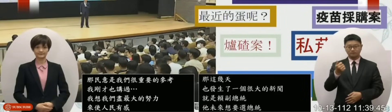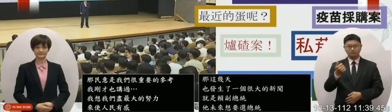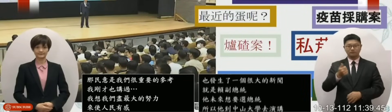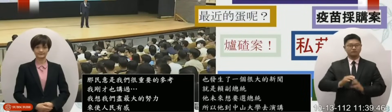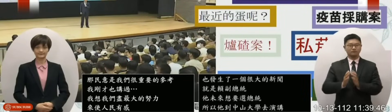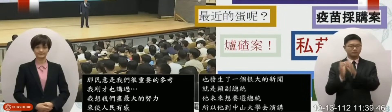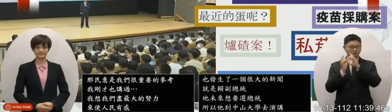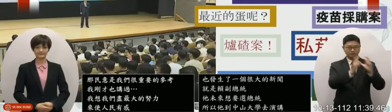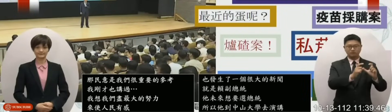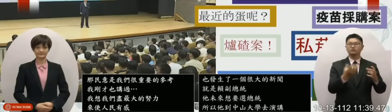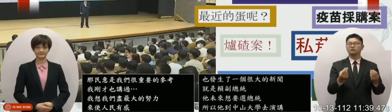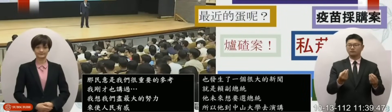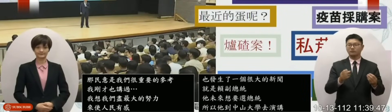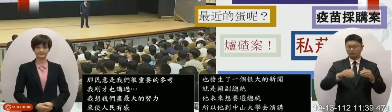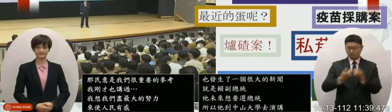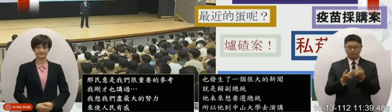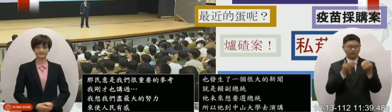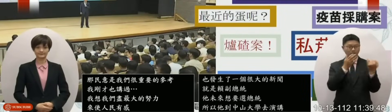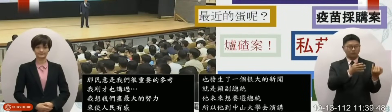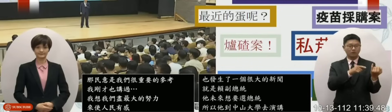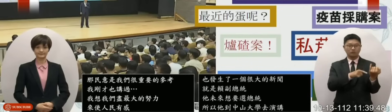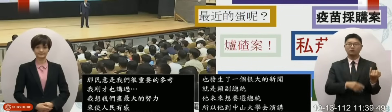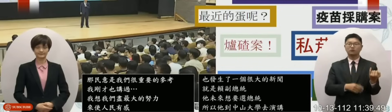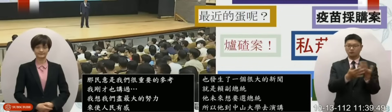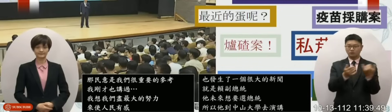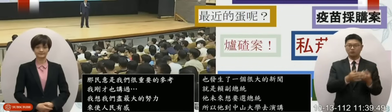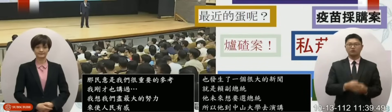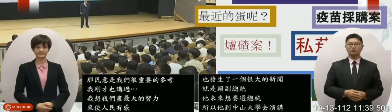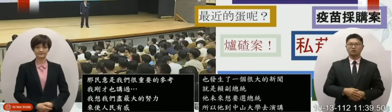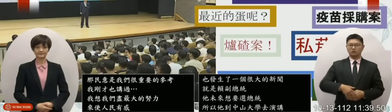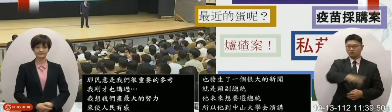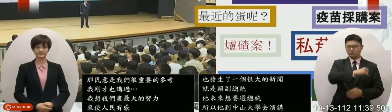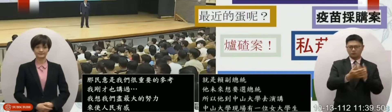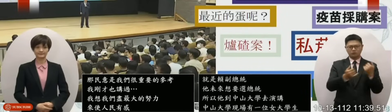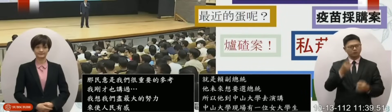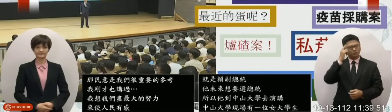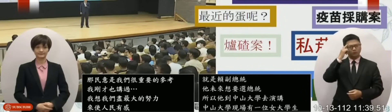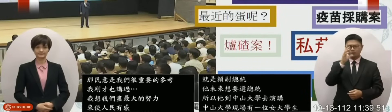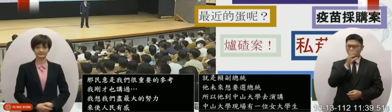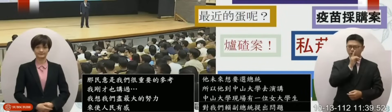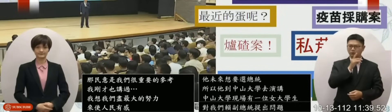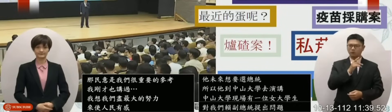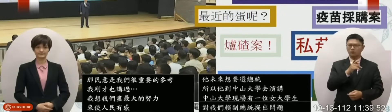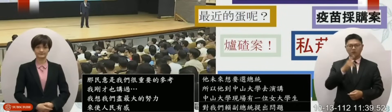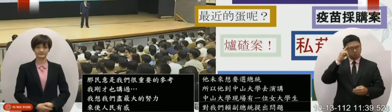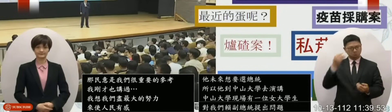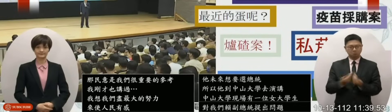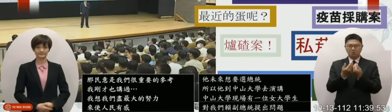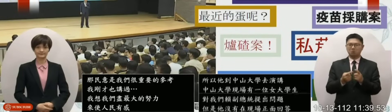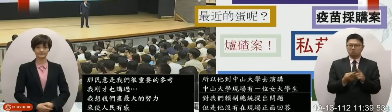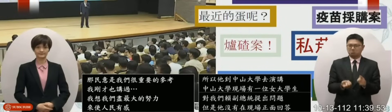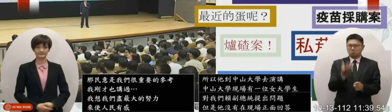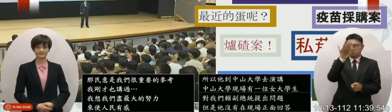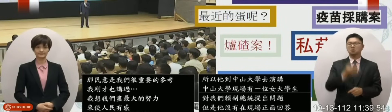正面的回答，反而反问了女大学生，引起现场的哗然以及后来民意很大的反弹。可